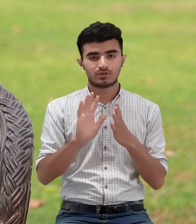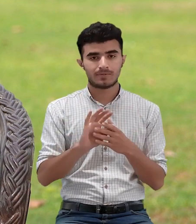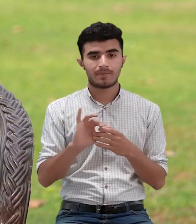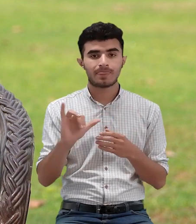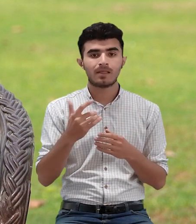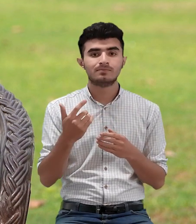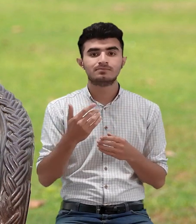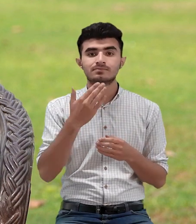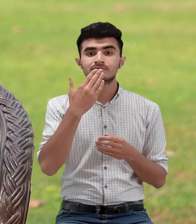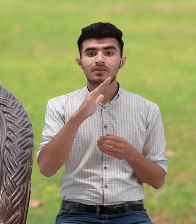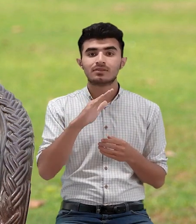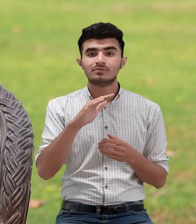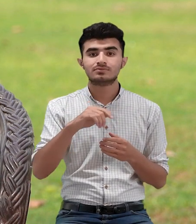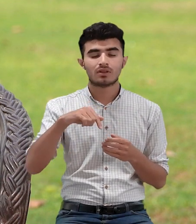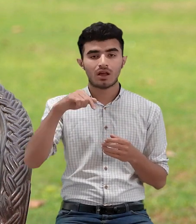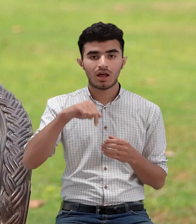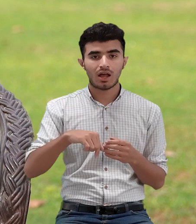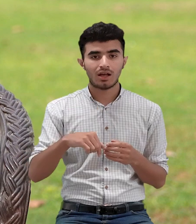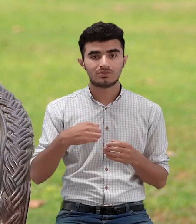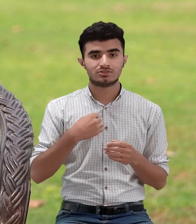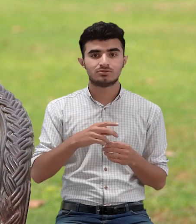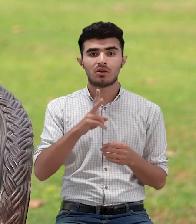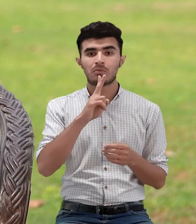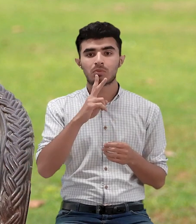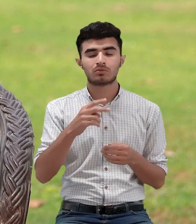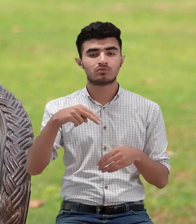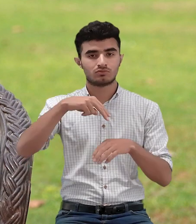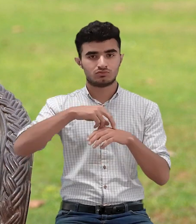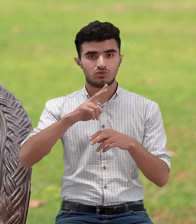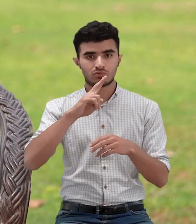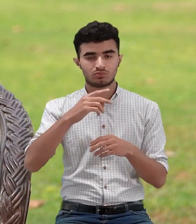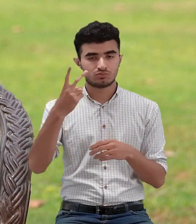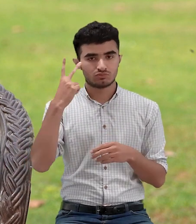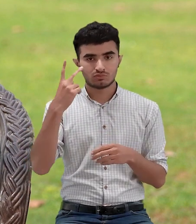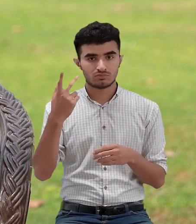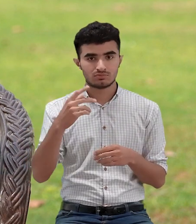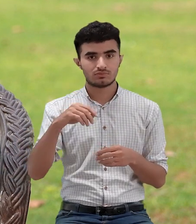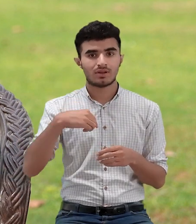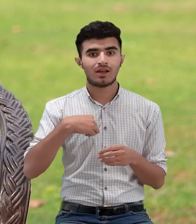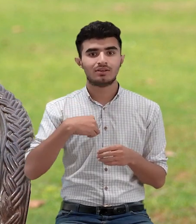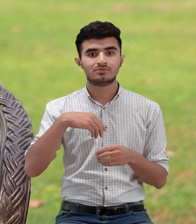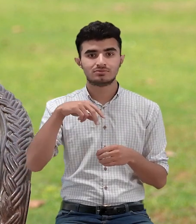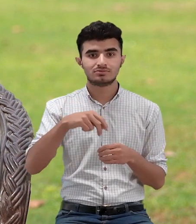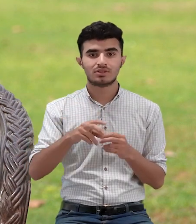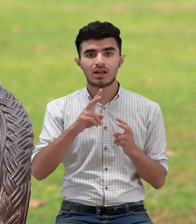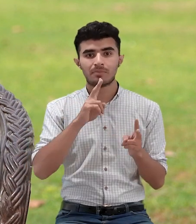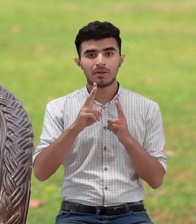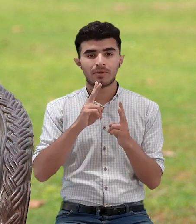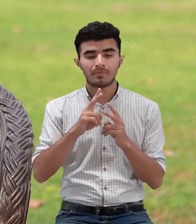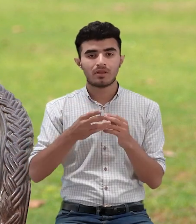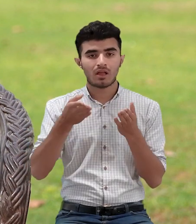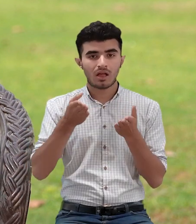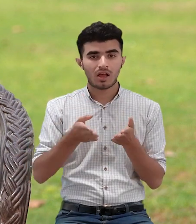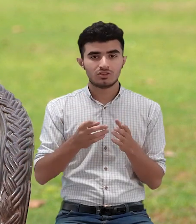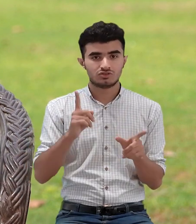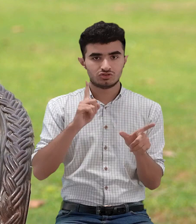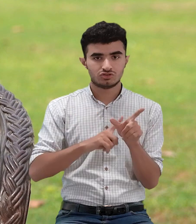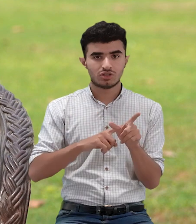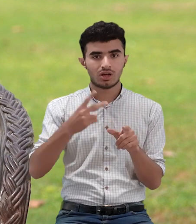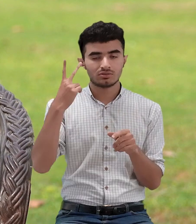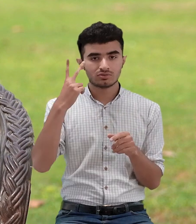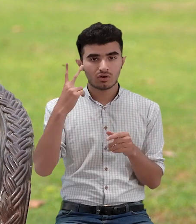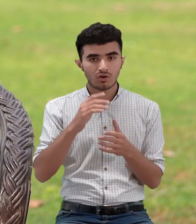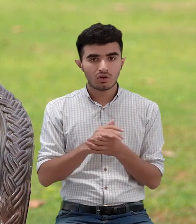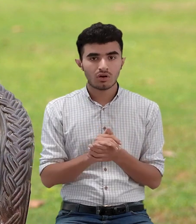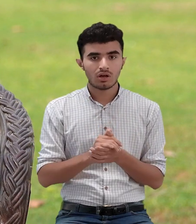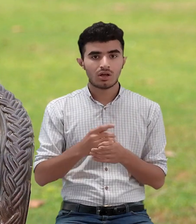के तौर पर मैं अंदर ही अंदर तकलीफ़ में चला गया, हार्ट बर्निंग शुरू हो गई, जेलसी ने मुझे इस काबिल नहीं छोड़ा कि मैं अच्छा कोई काम